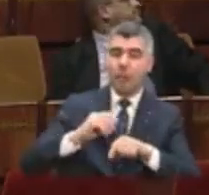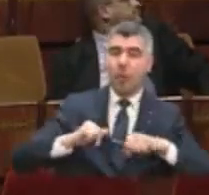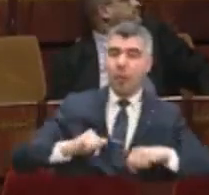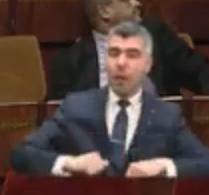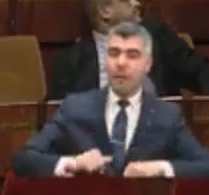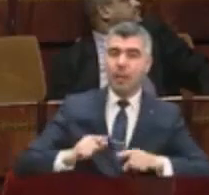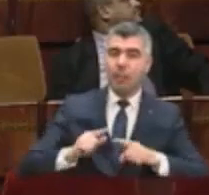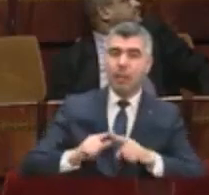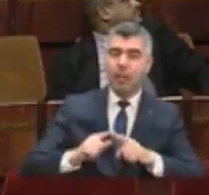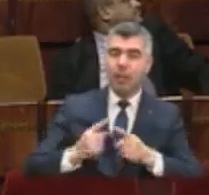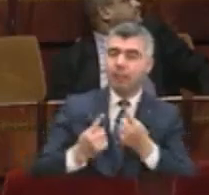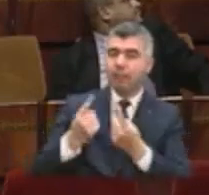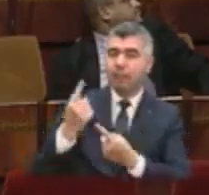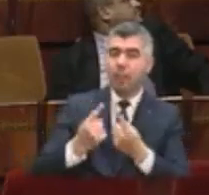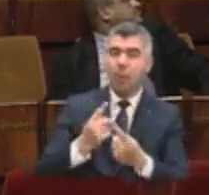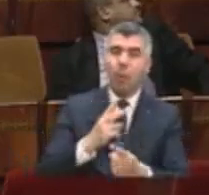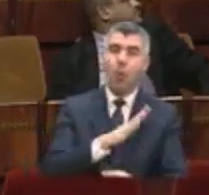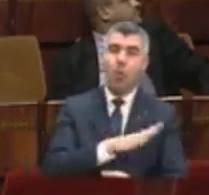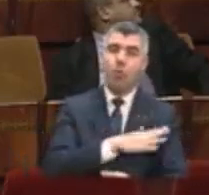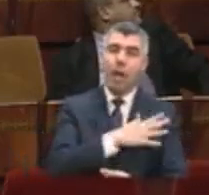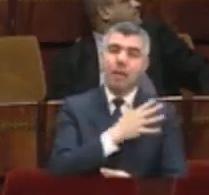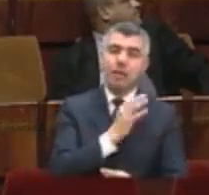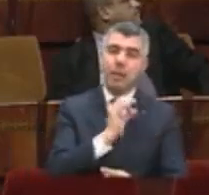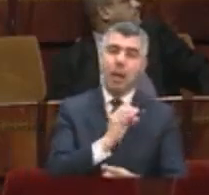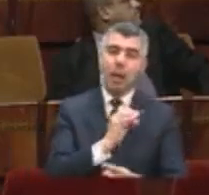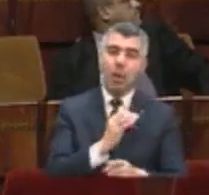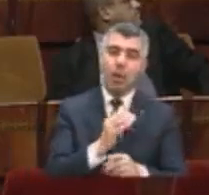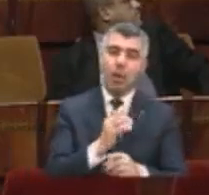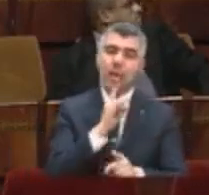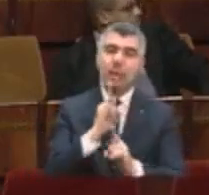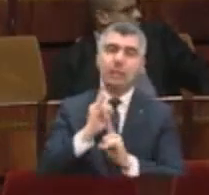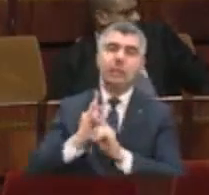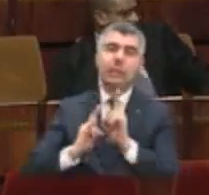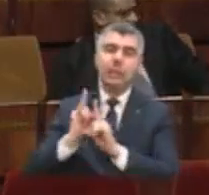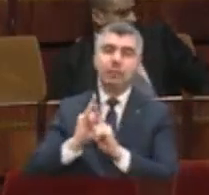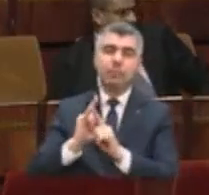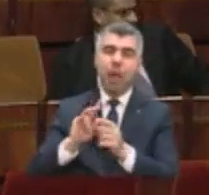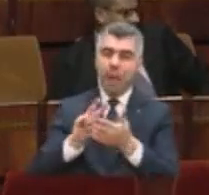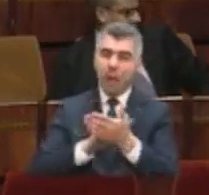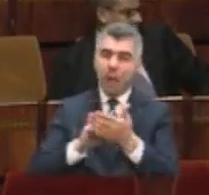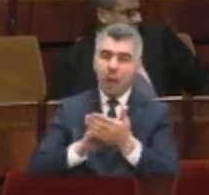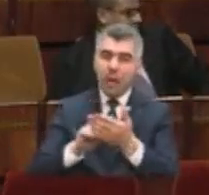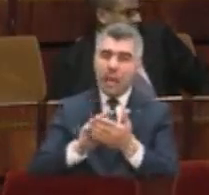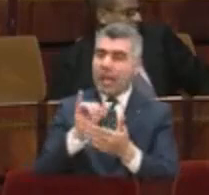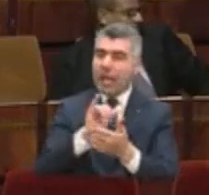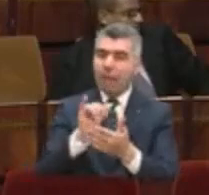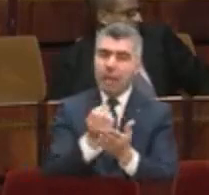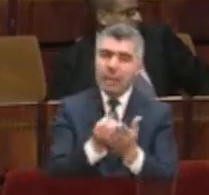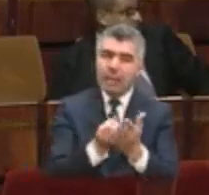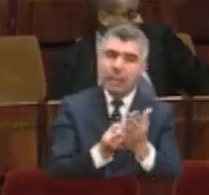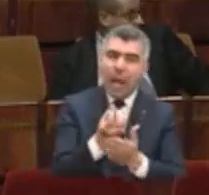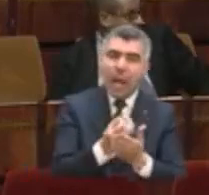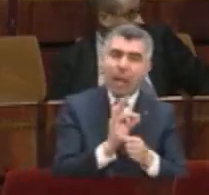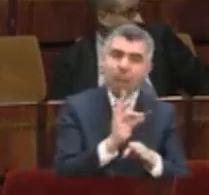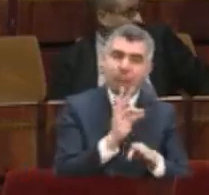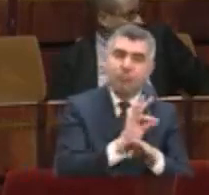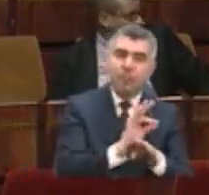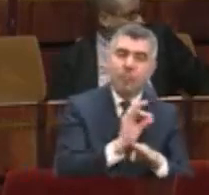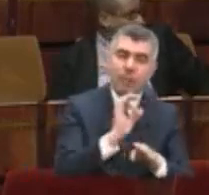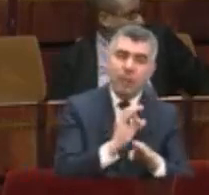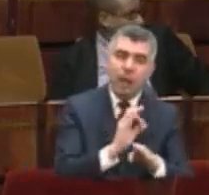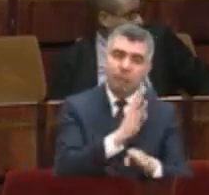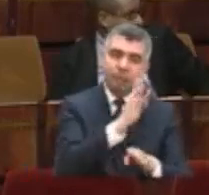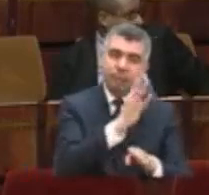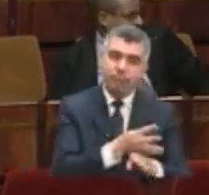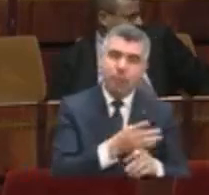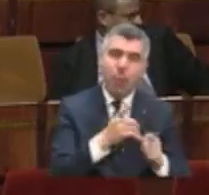اكتساب المتعلمين للمعارف الأساسية في القراءة، في الرياضيات، في العلوم